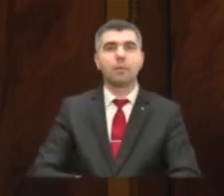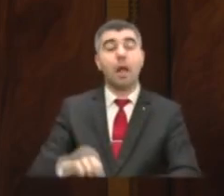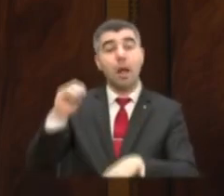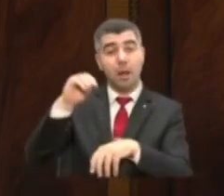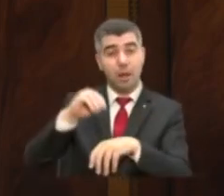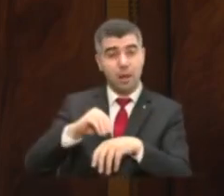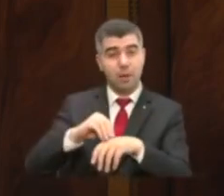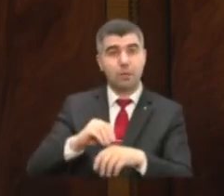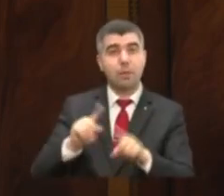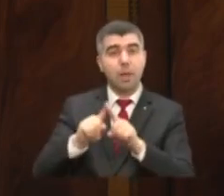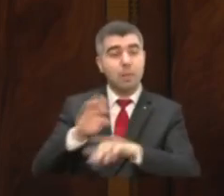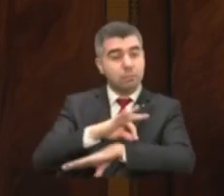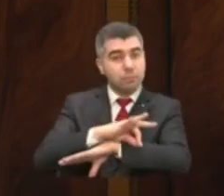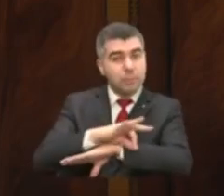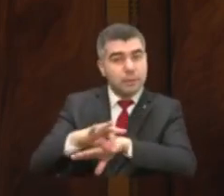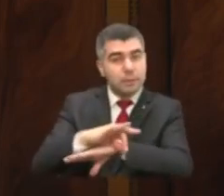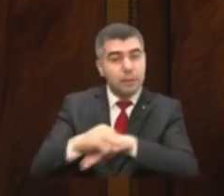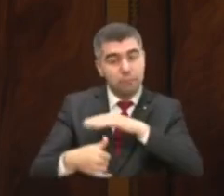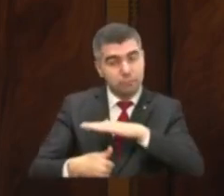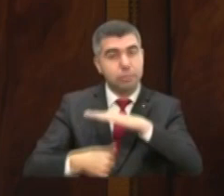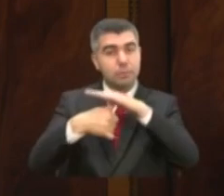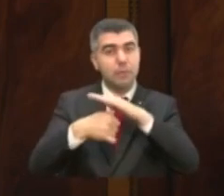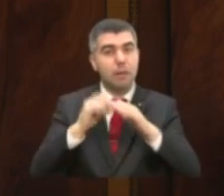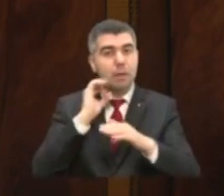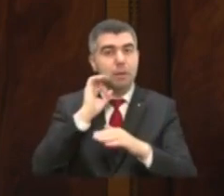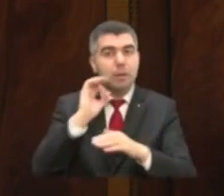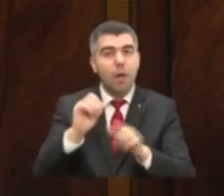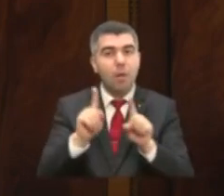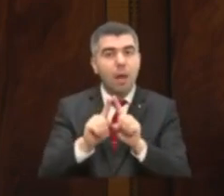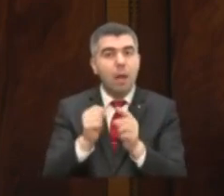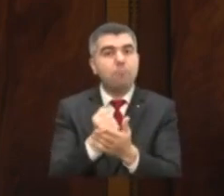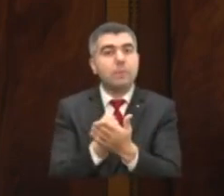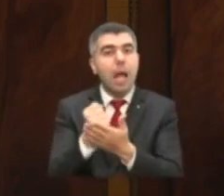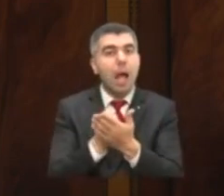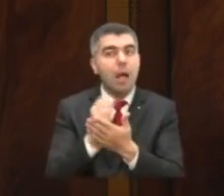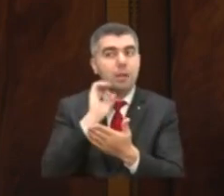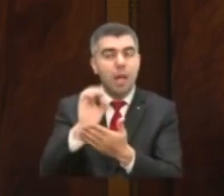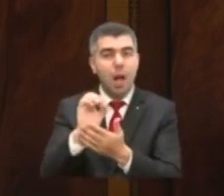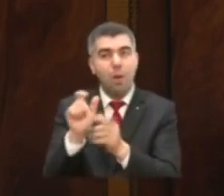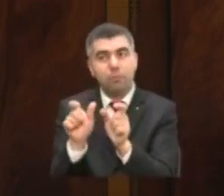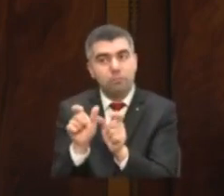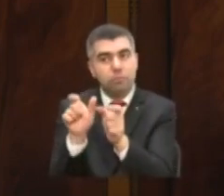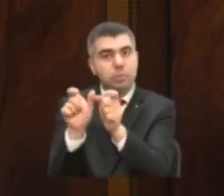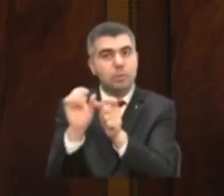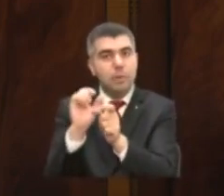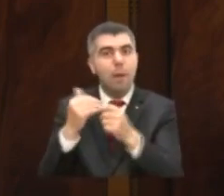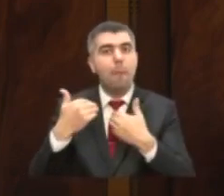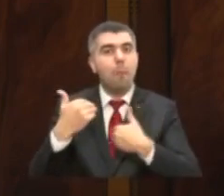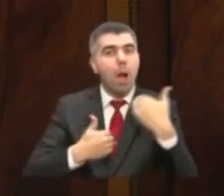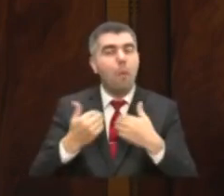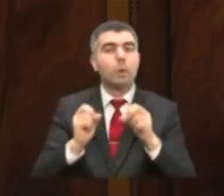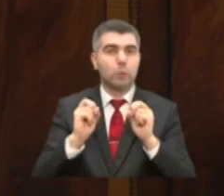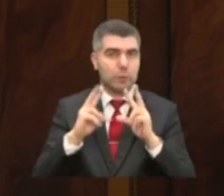لجنة وطنية لتتبع المباريات الخاصة لضمان التطبيق السليم لهذا المقتضى ديال المباريات الخاصة. ولكن